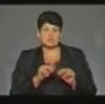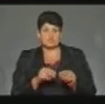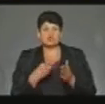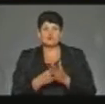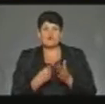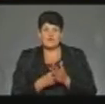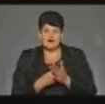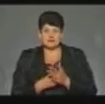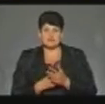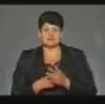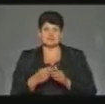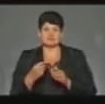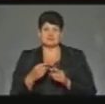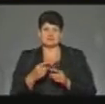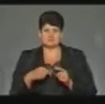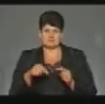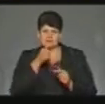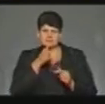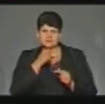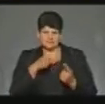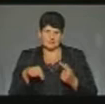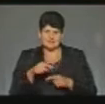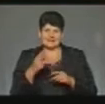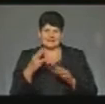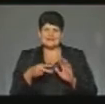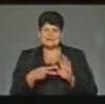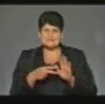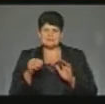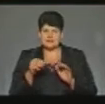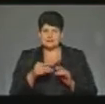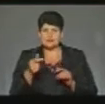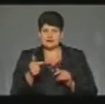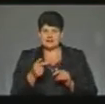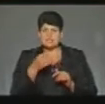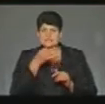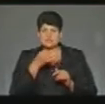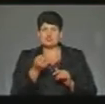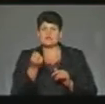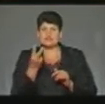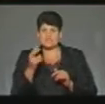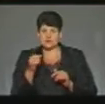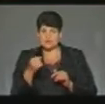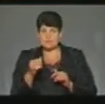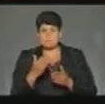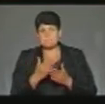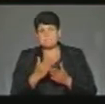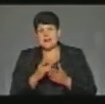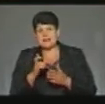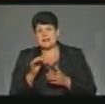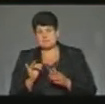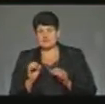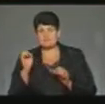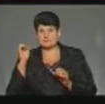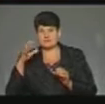експериментального кільця 37 тисяч гривень. Ну, але головне, що зазначили, що 12 серпня мали б увімкнути